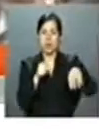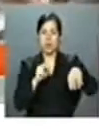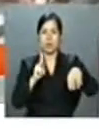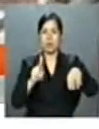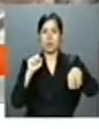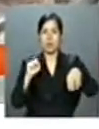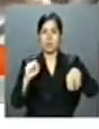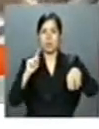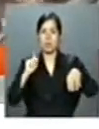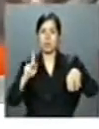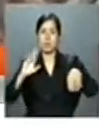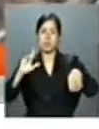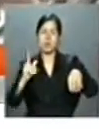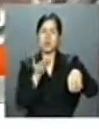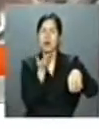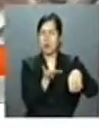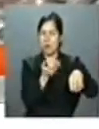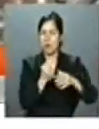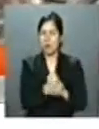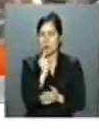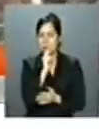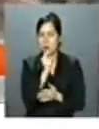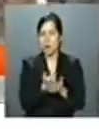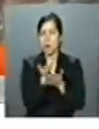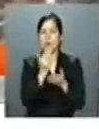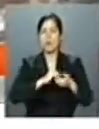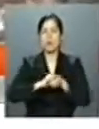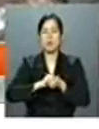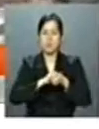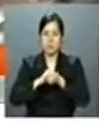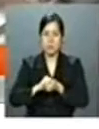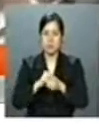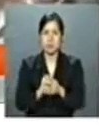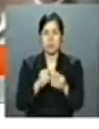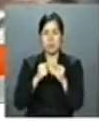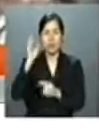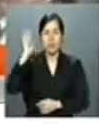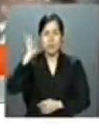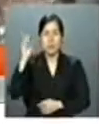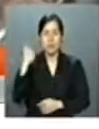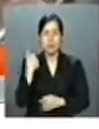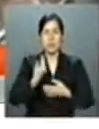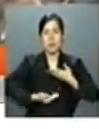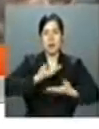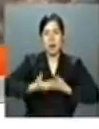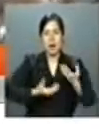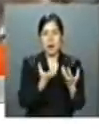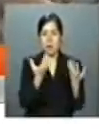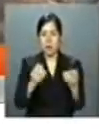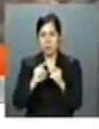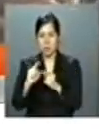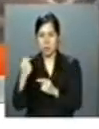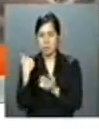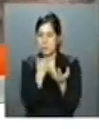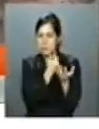ชนร้องเรียนก็ทำให้กสทช.ต้องไปปราบปรามกำกับดูแลก็จะกระทบท่านอีกเพราะฉะนั้นถ้าหาจุดกลางๆอยู่ร่วมกันได้ทั้งคนฟังคนดู